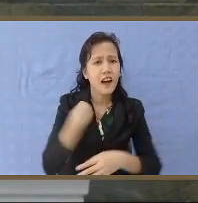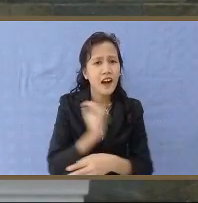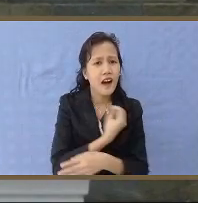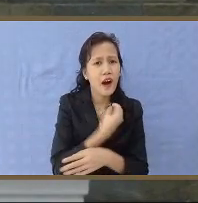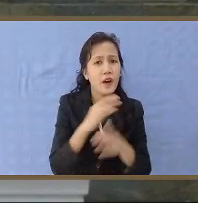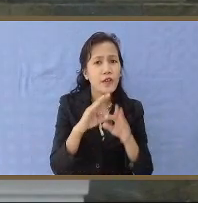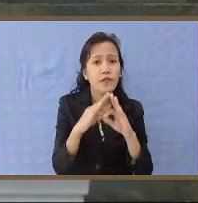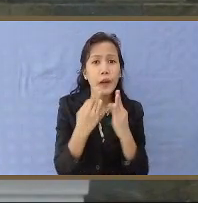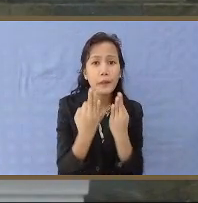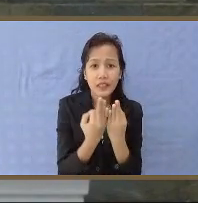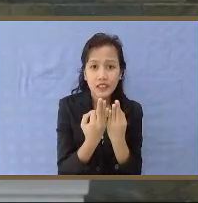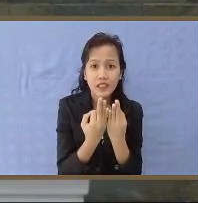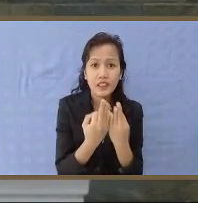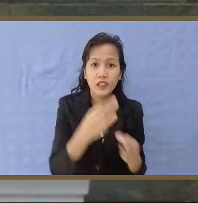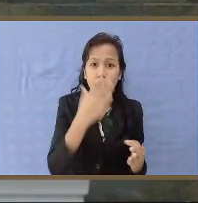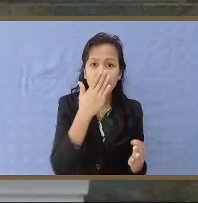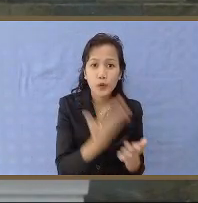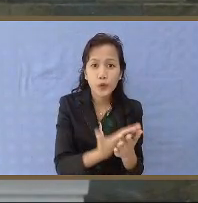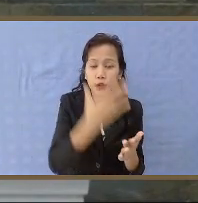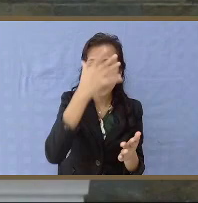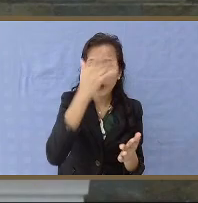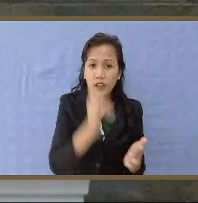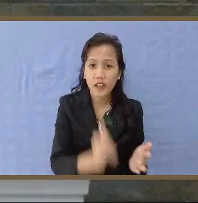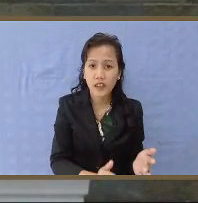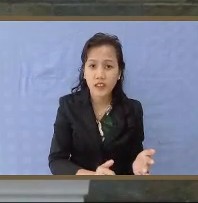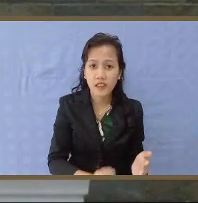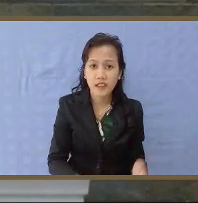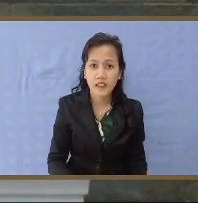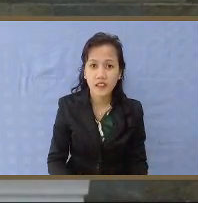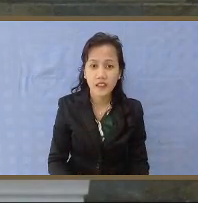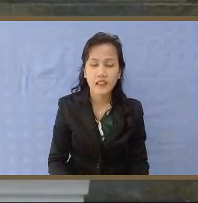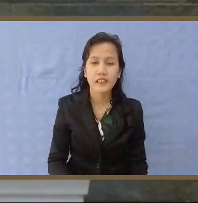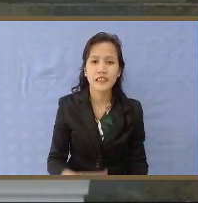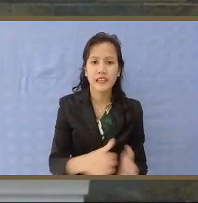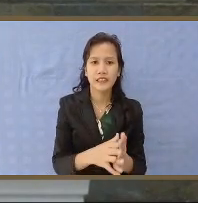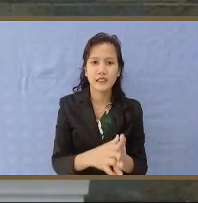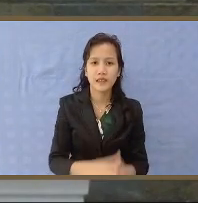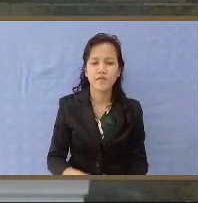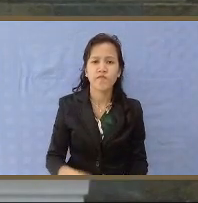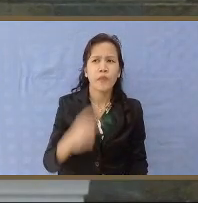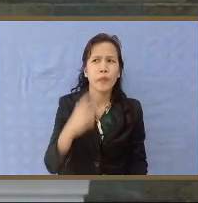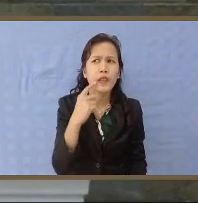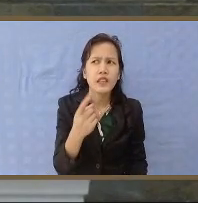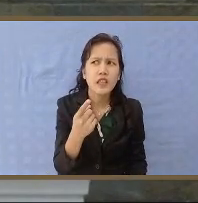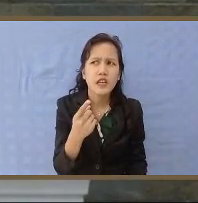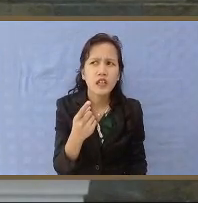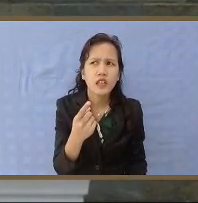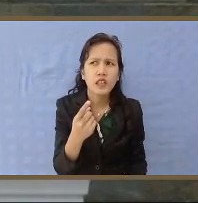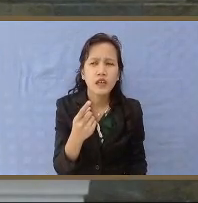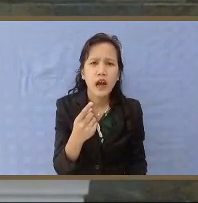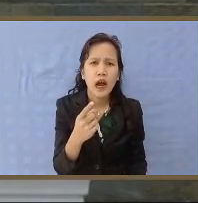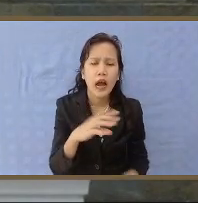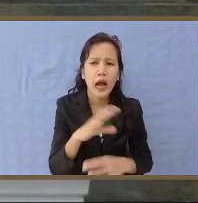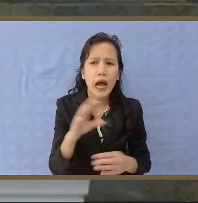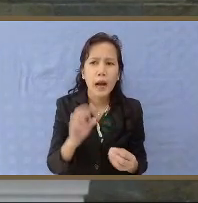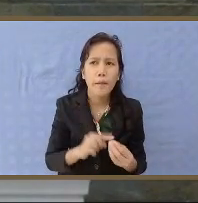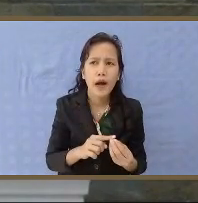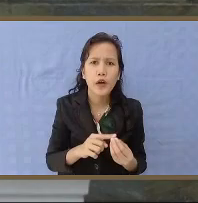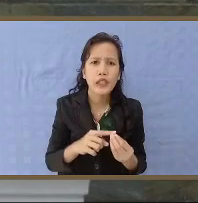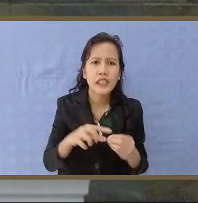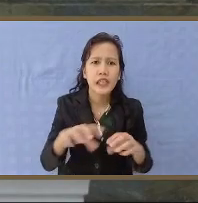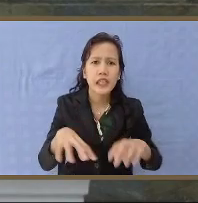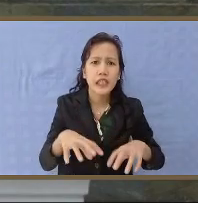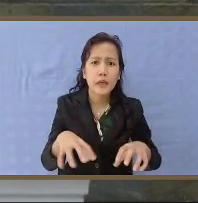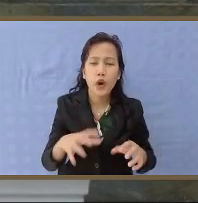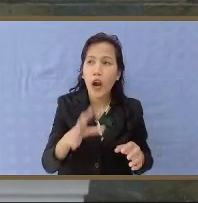time, naririnig po natin ito sa nanganganak, nagli-labor, you know? But, as far as labor is concerned, mga kapatid, kasi yung